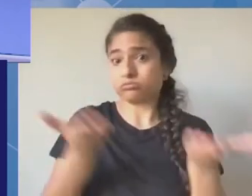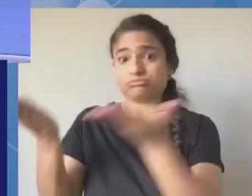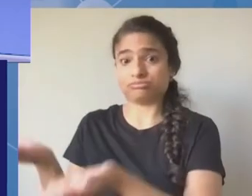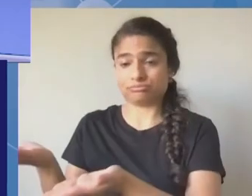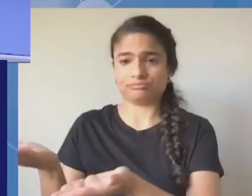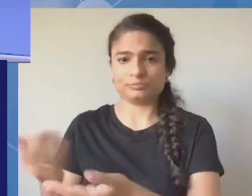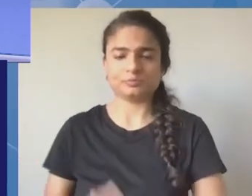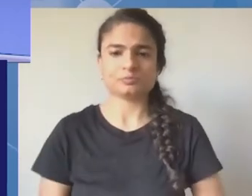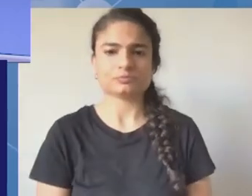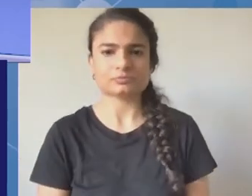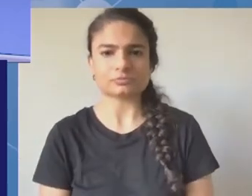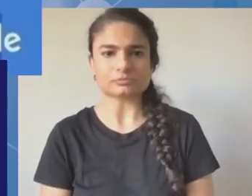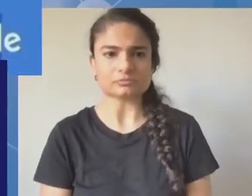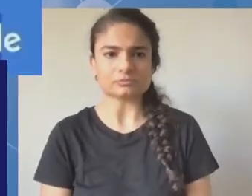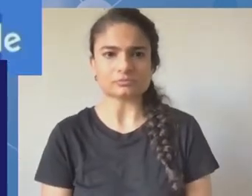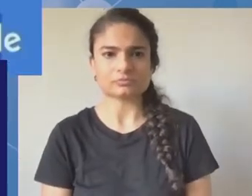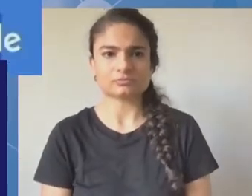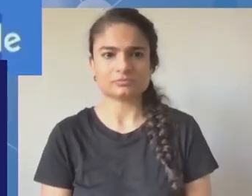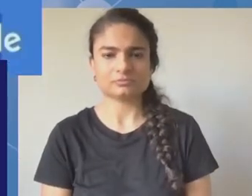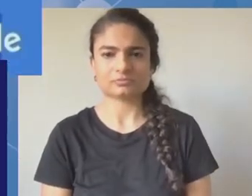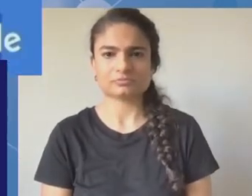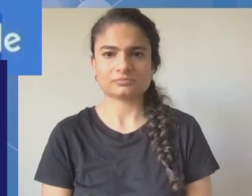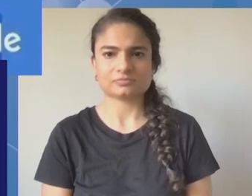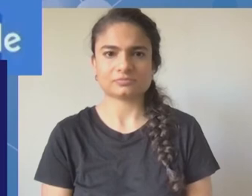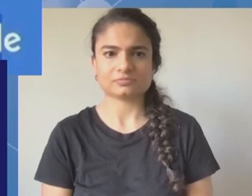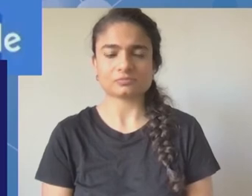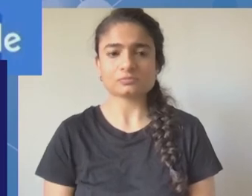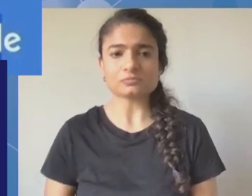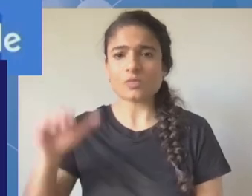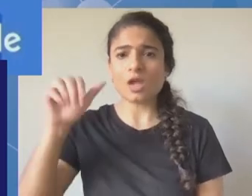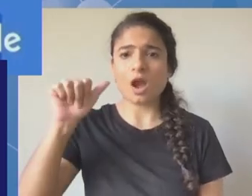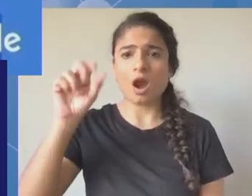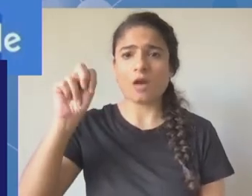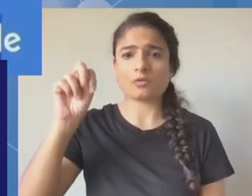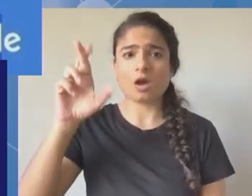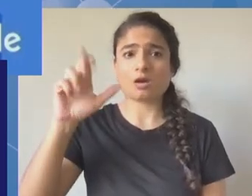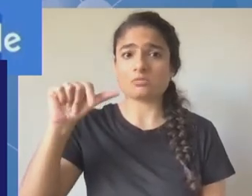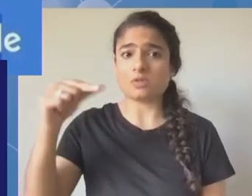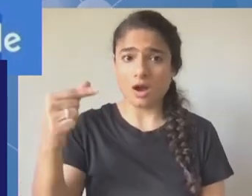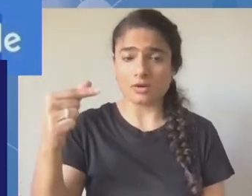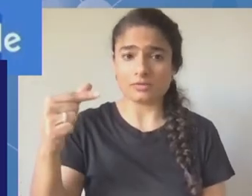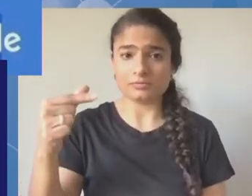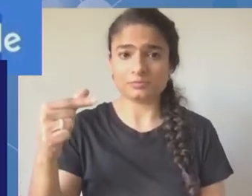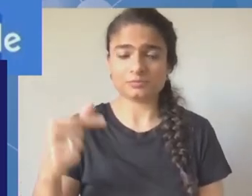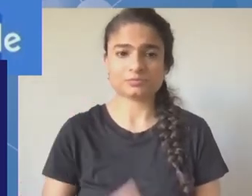那么接下来的一个问题是通过英特网跟我们连接的，我叫安扎哥，